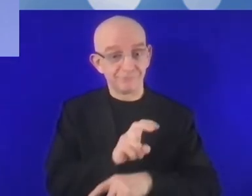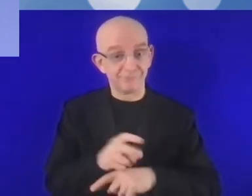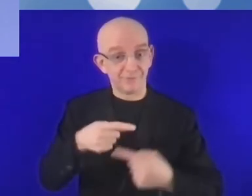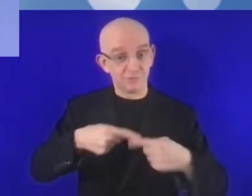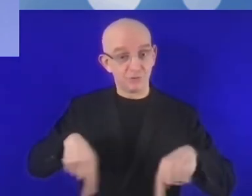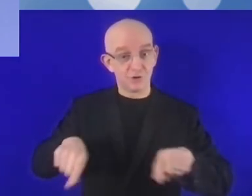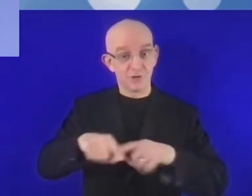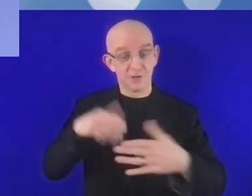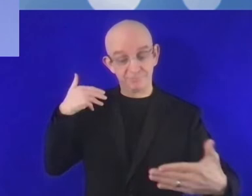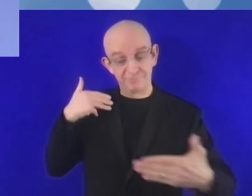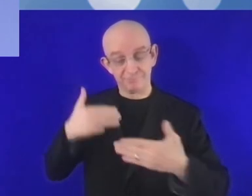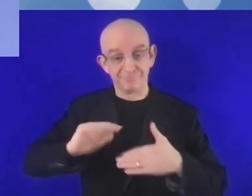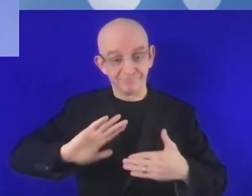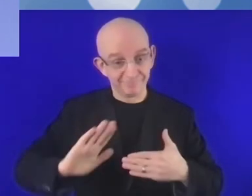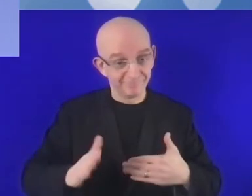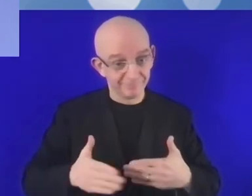الإصدار 16